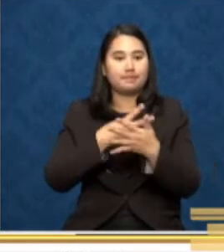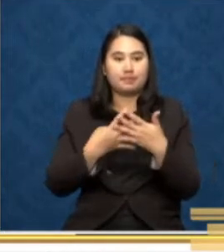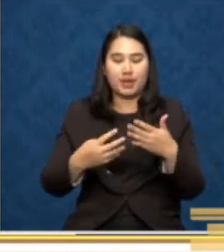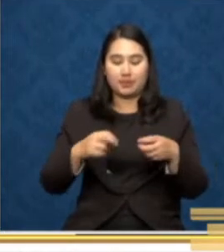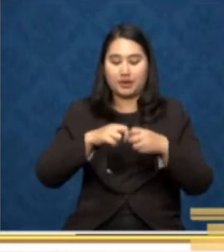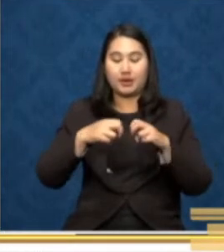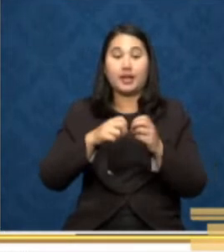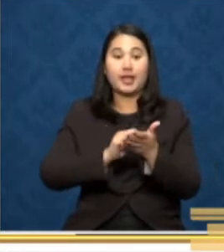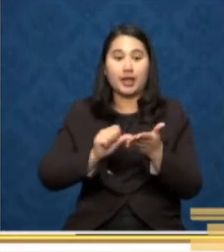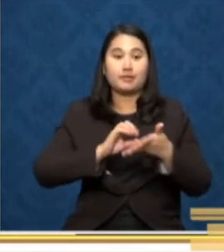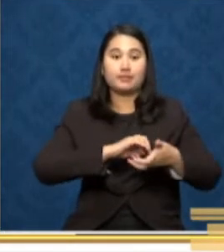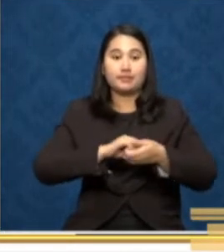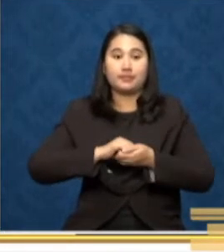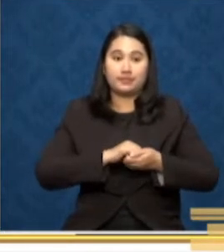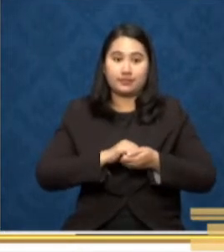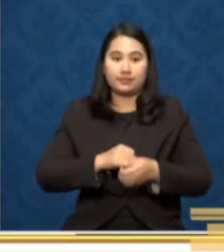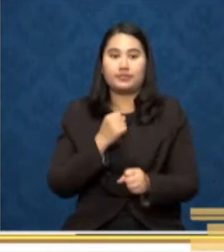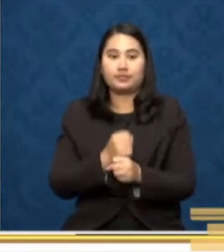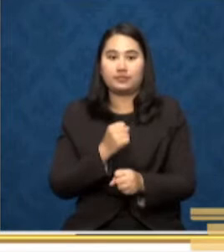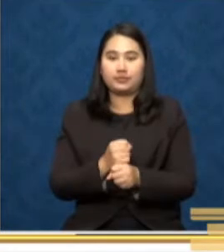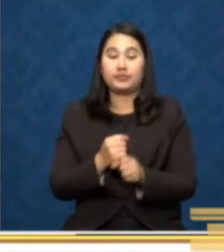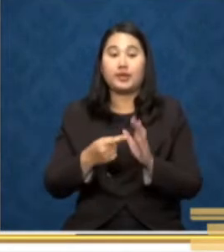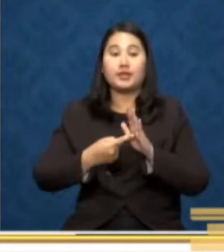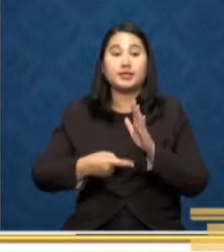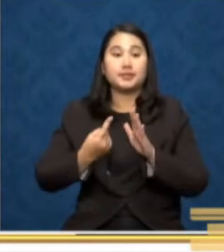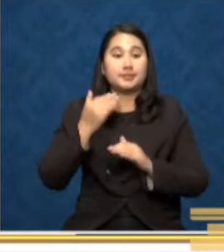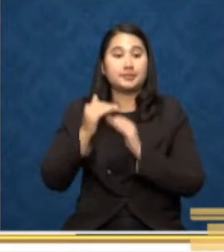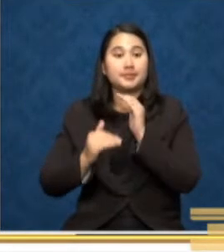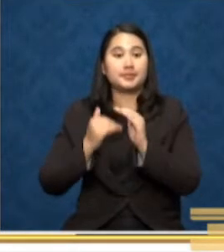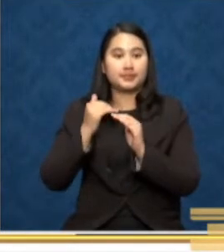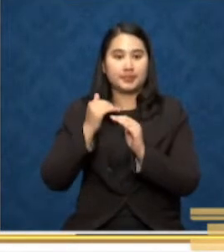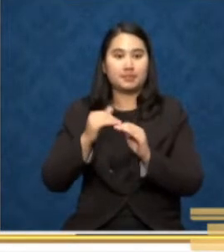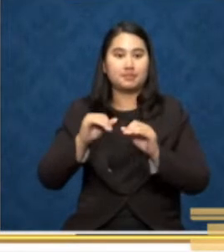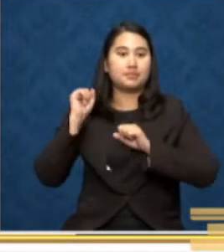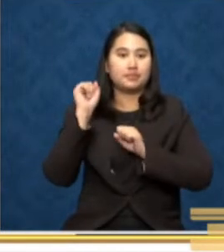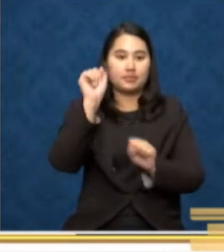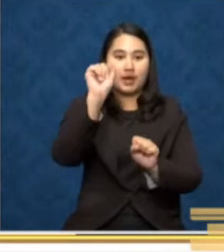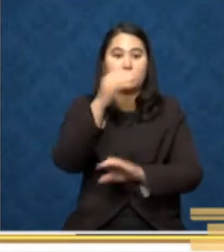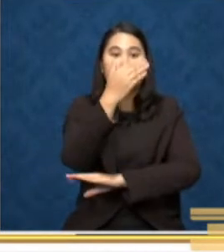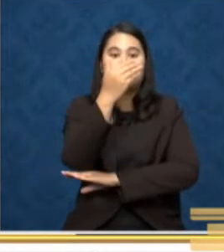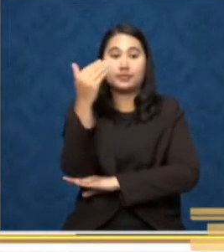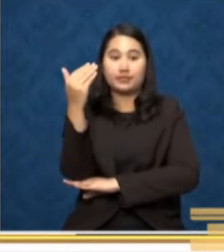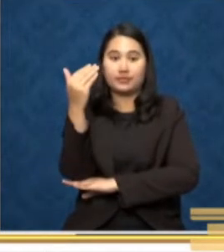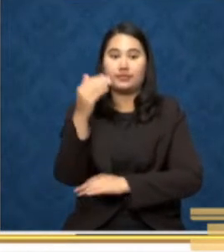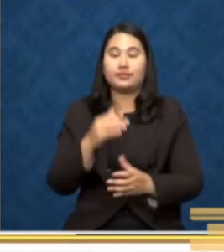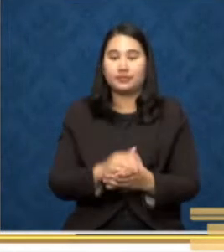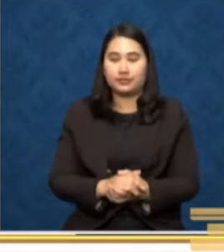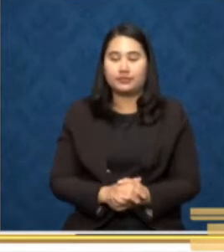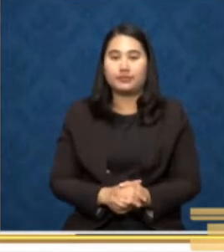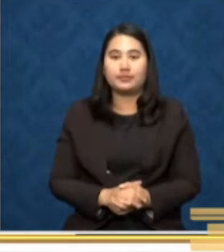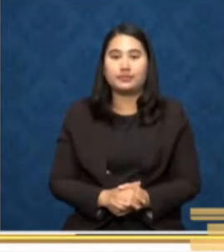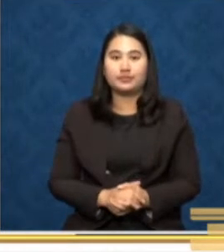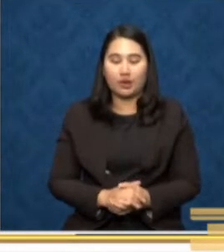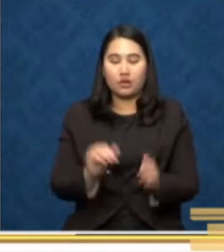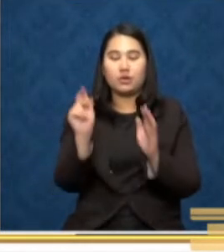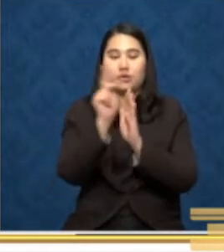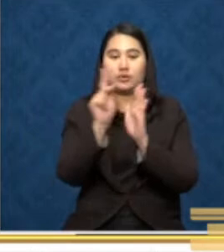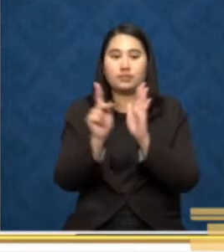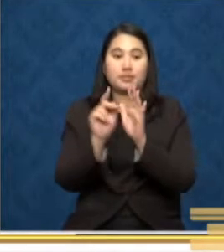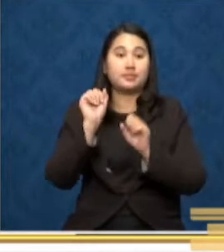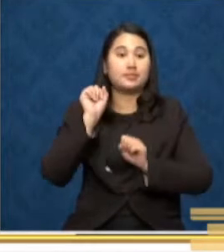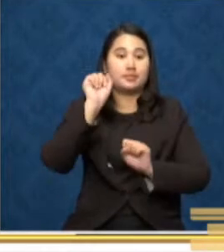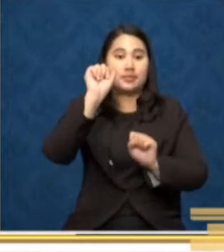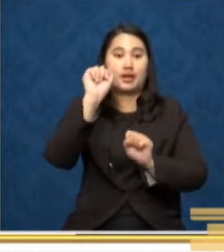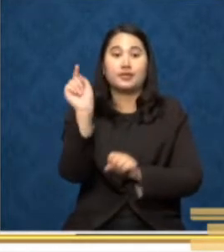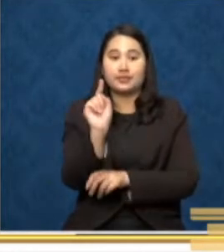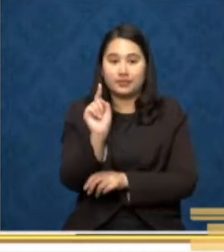ญหาร่วมด้วยกันเพราะฉะนั้นอันแรกต้องยกระดับอันนี้ให้เป็นวาระแห่งชาติให้ได้การสร้างการบัญญัติกฎหมายที่เกี่ยวข้องเป็นไม่ว่